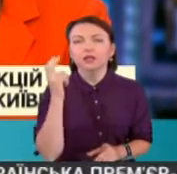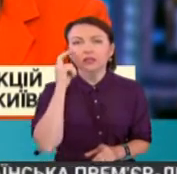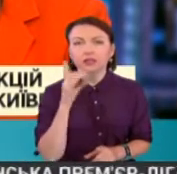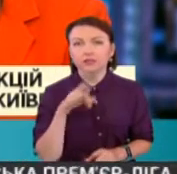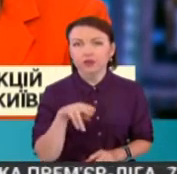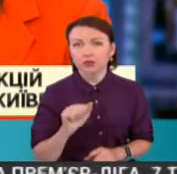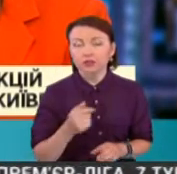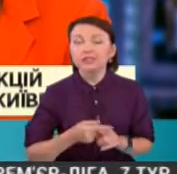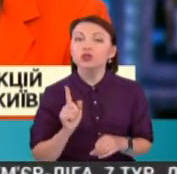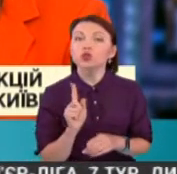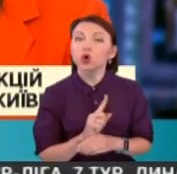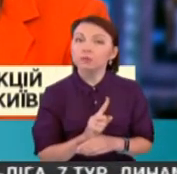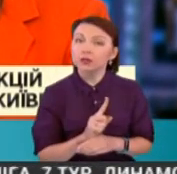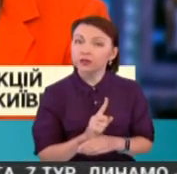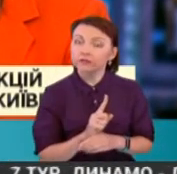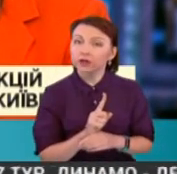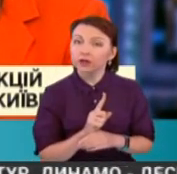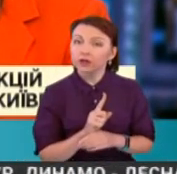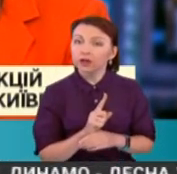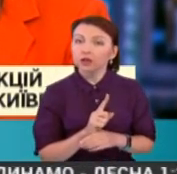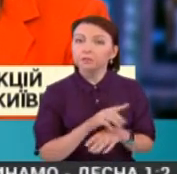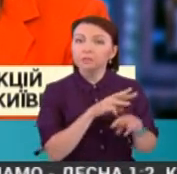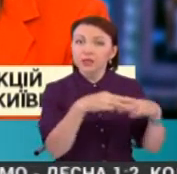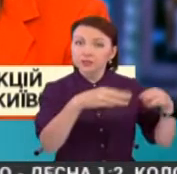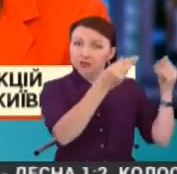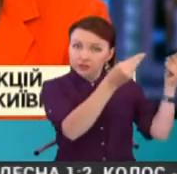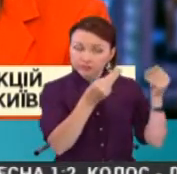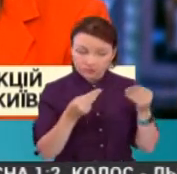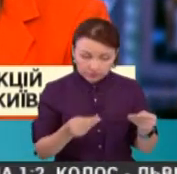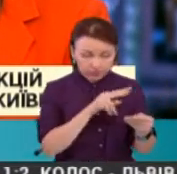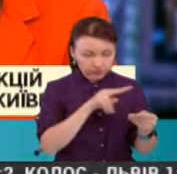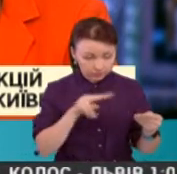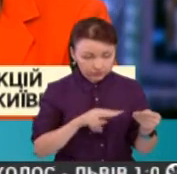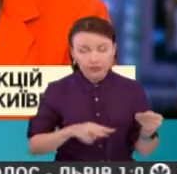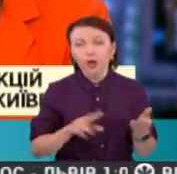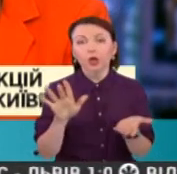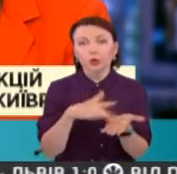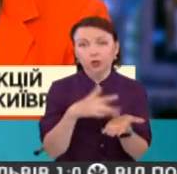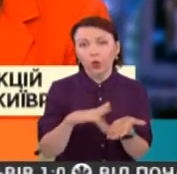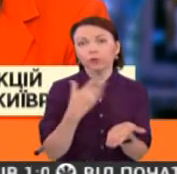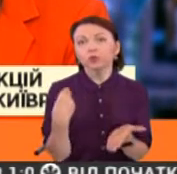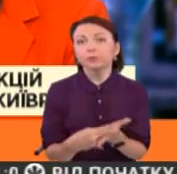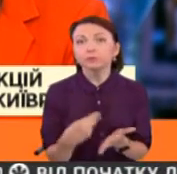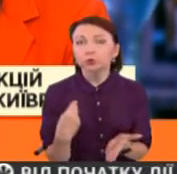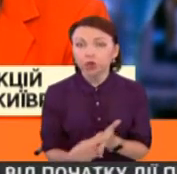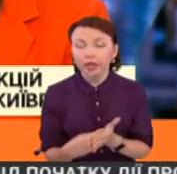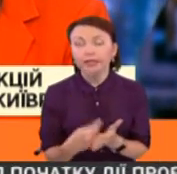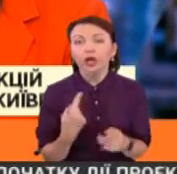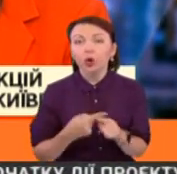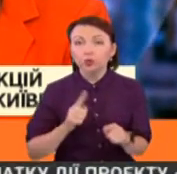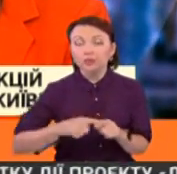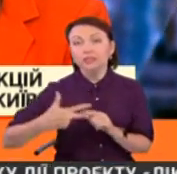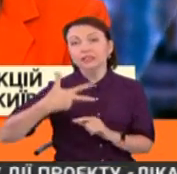Київради. Це нормативи, які спускають відповідні міністерства. І з них розраховується бюджет оцих